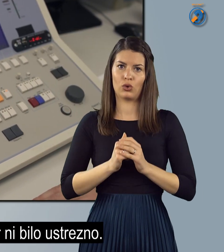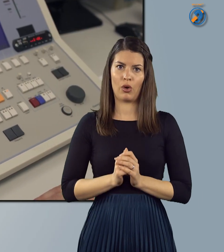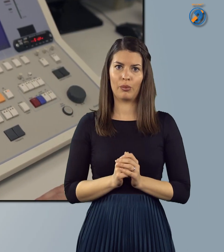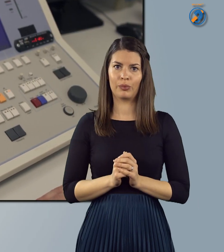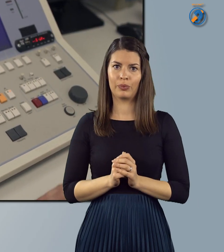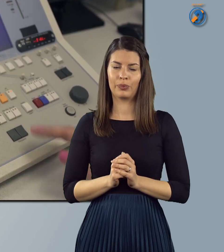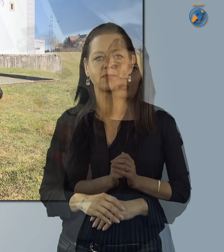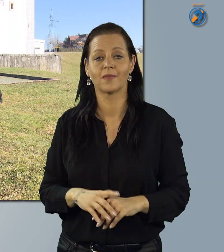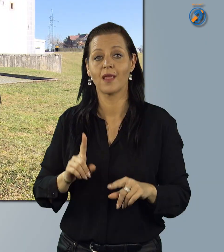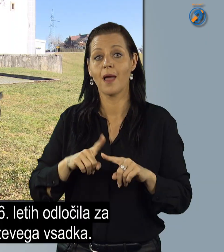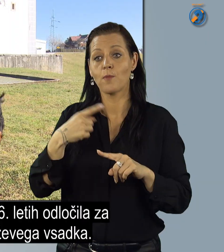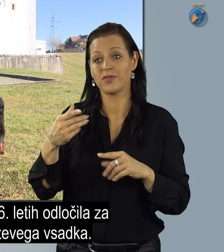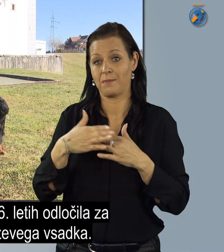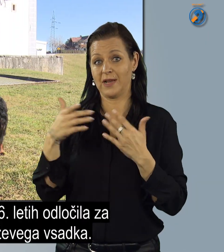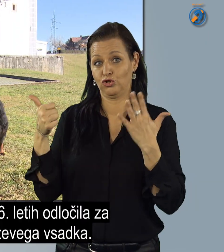ustrezno.